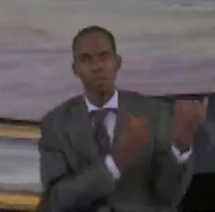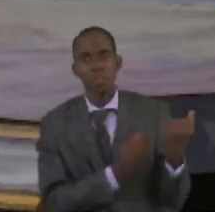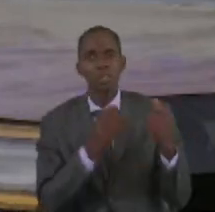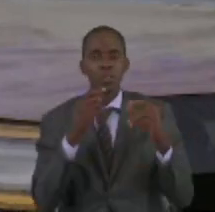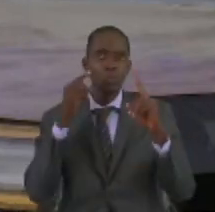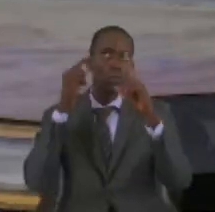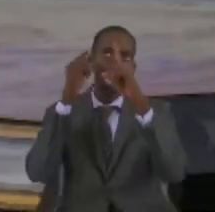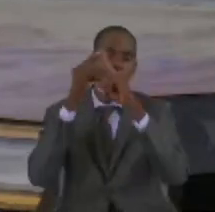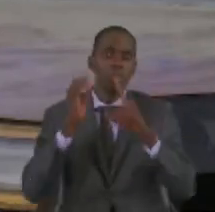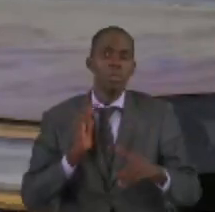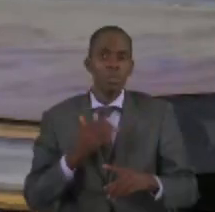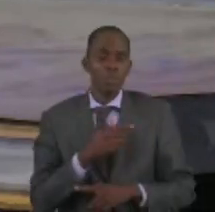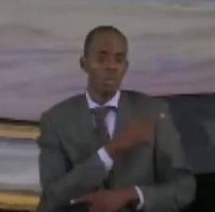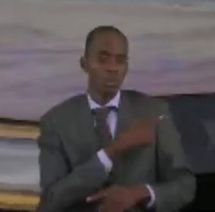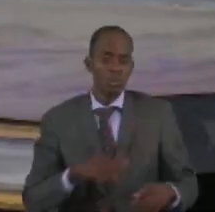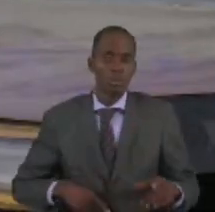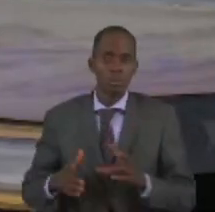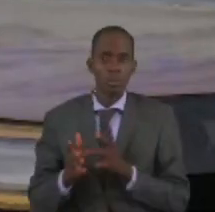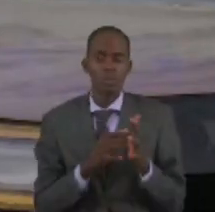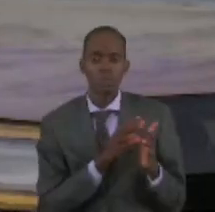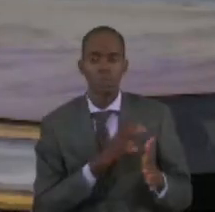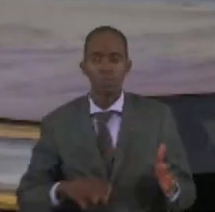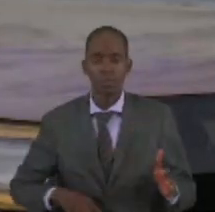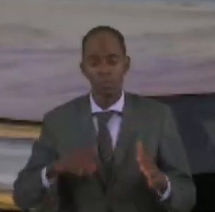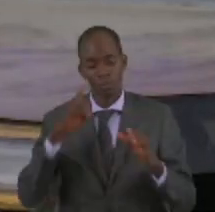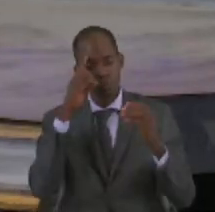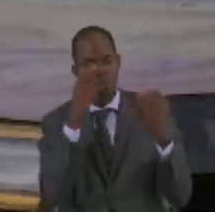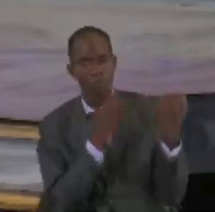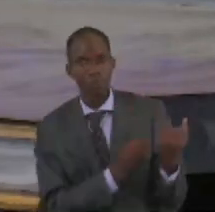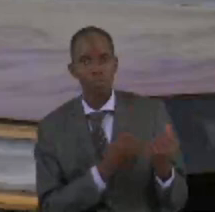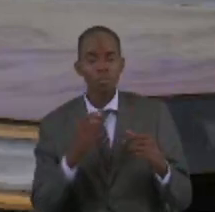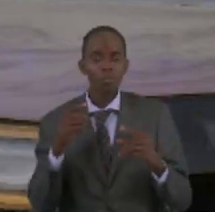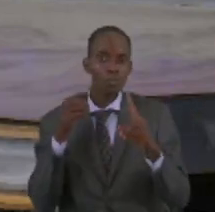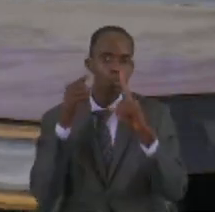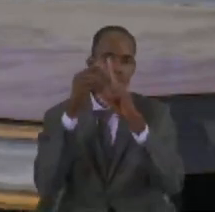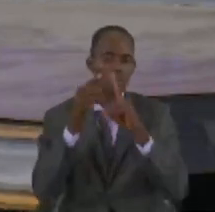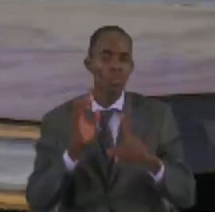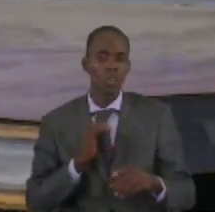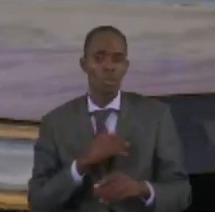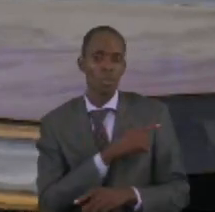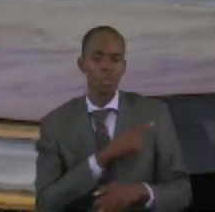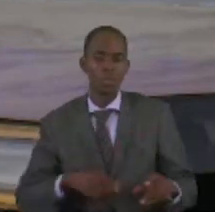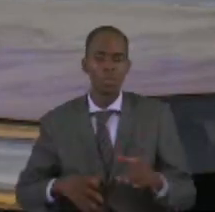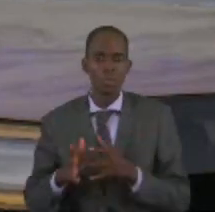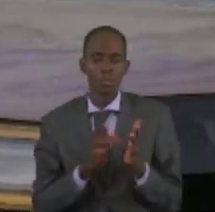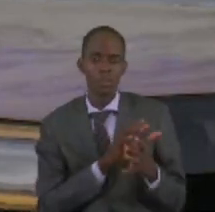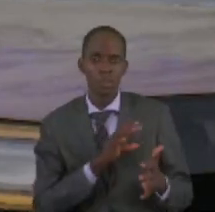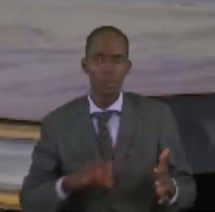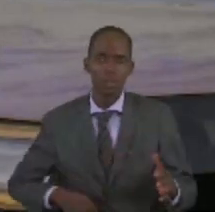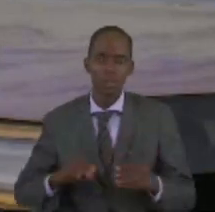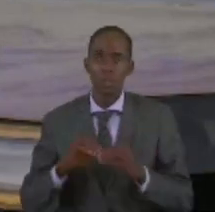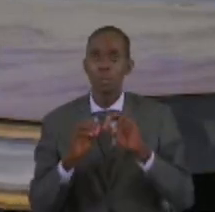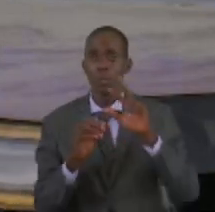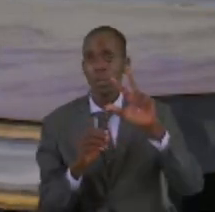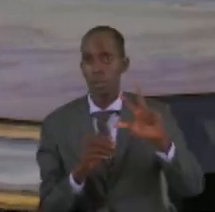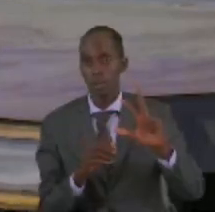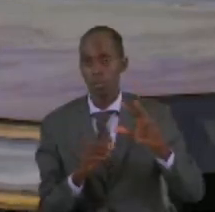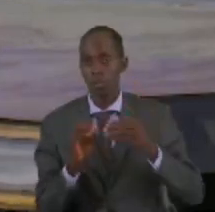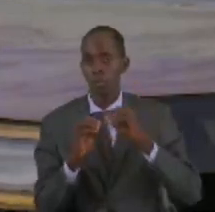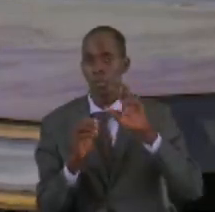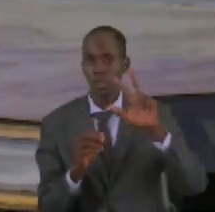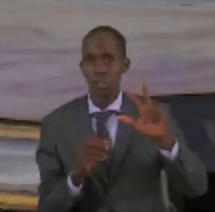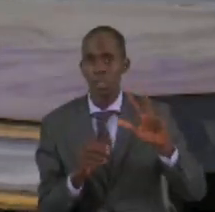en notre Seigneur Jésus-Christ. La foi en notre Seigneur Jésus-Christ. Numéro